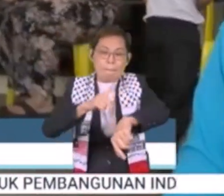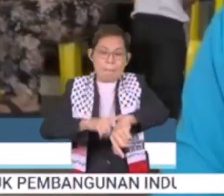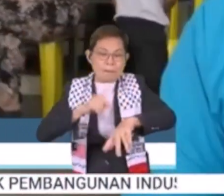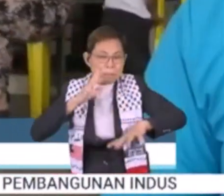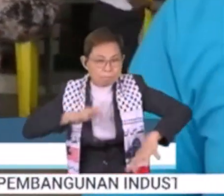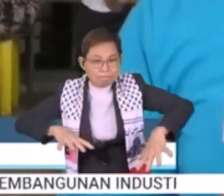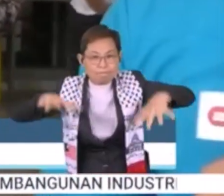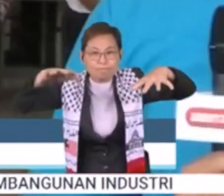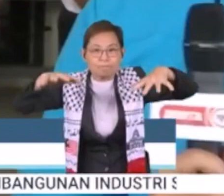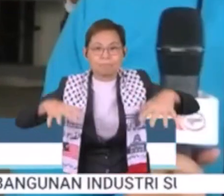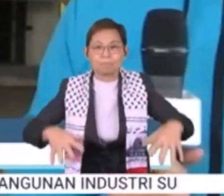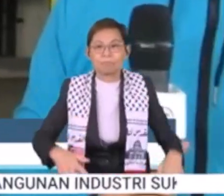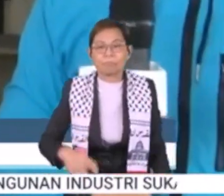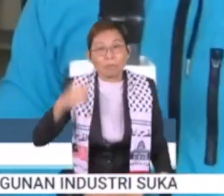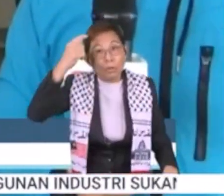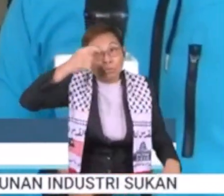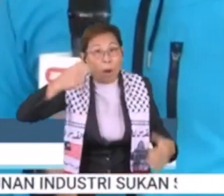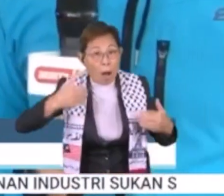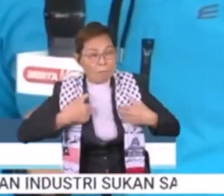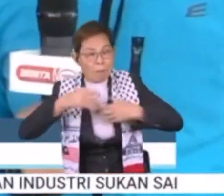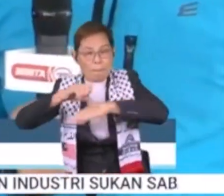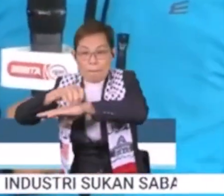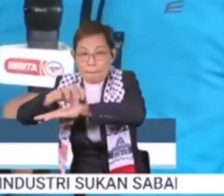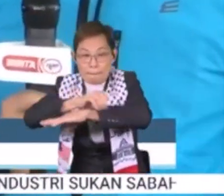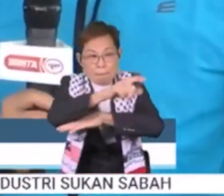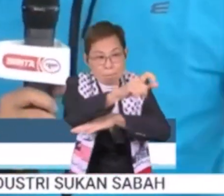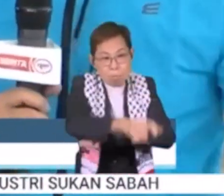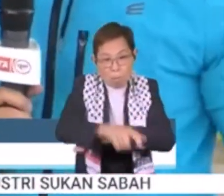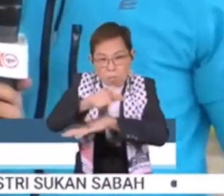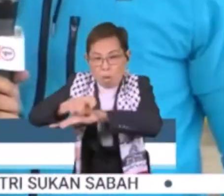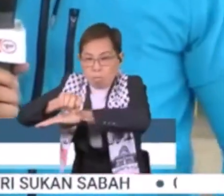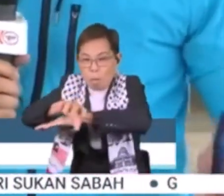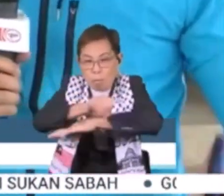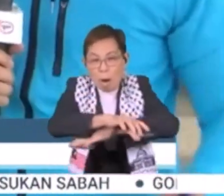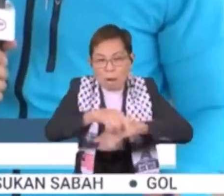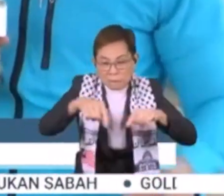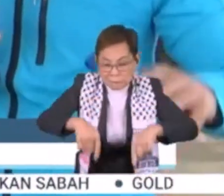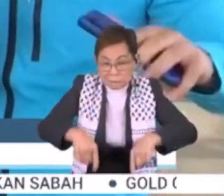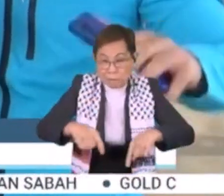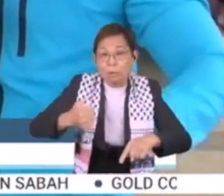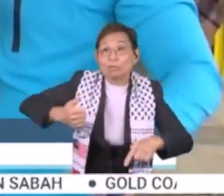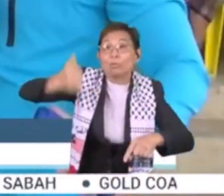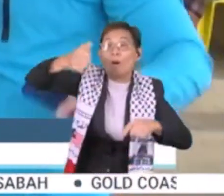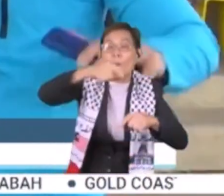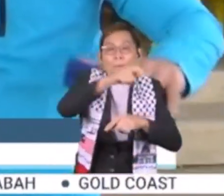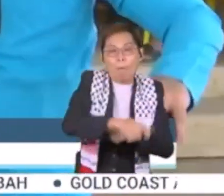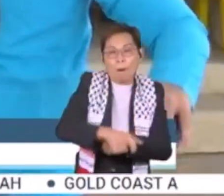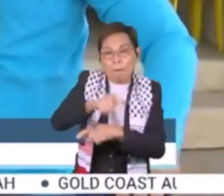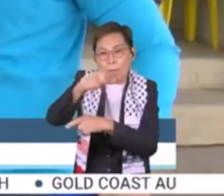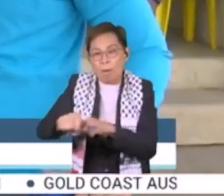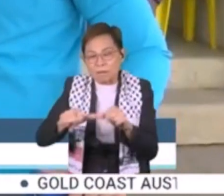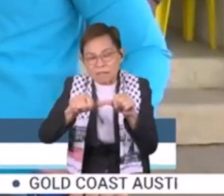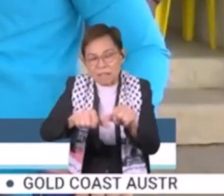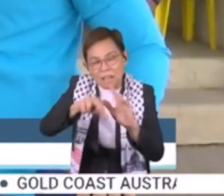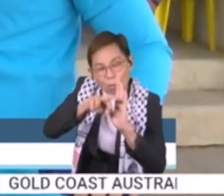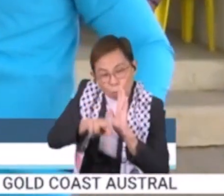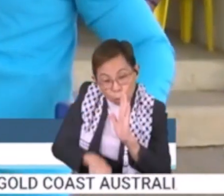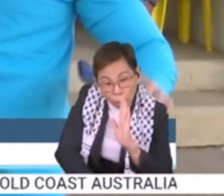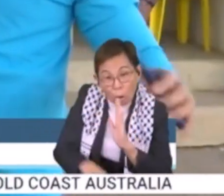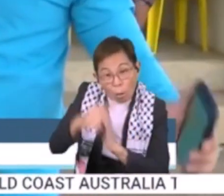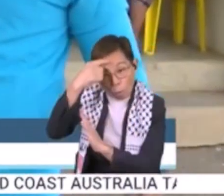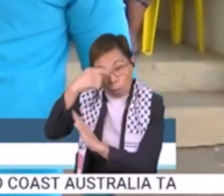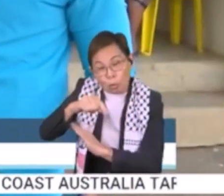okey Tuan mungkin ada nasihat Tuan kepada penduduk-penduduk yang berada di daerah ini terutama penduduk-penduduk berada di kawasan rendah